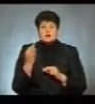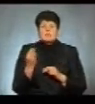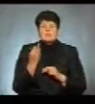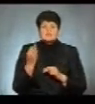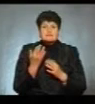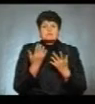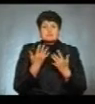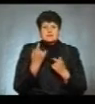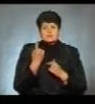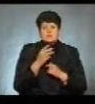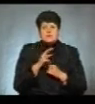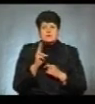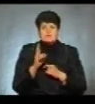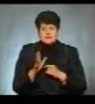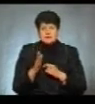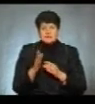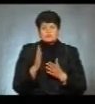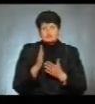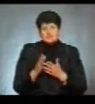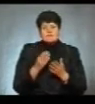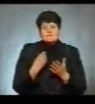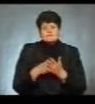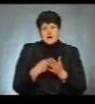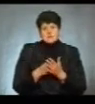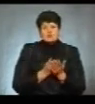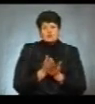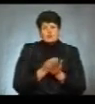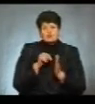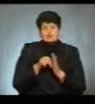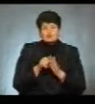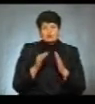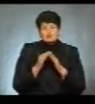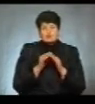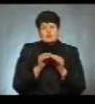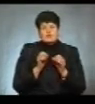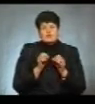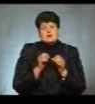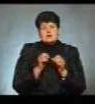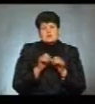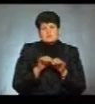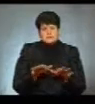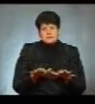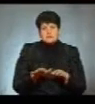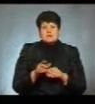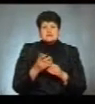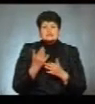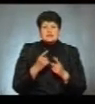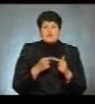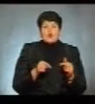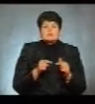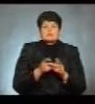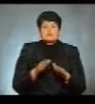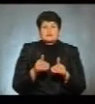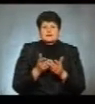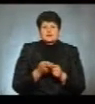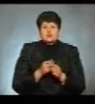поцікавитися, скільки за метр квадратний вийде вартість обслуговування внутрішньобудинкової мережі приватного підприємства і скільки організація, яка надає